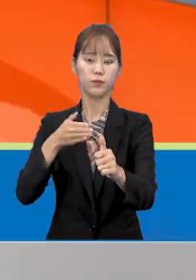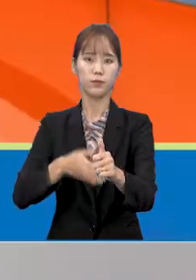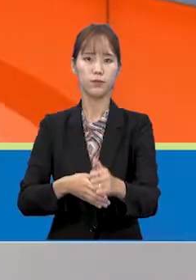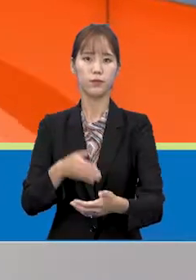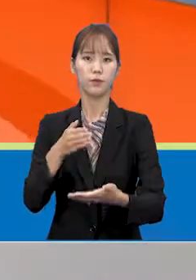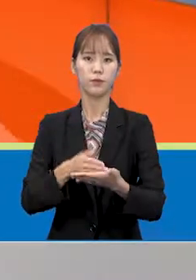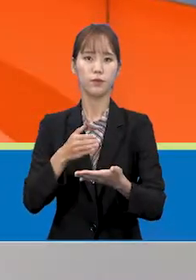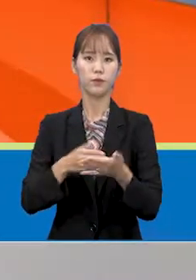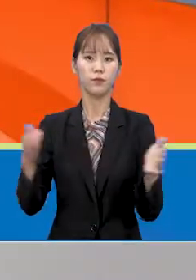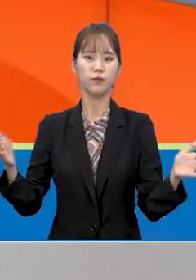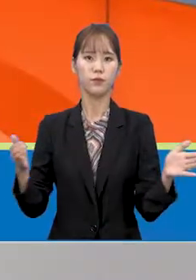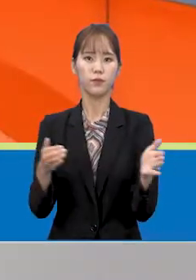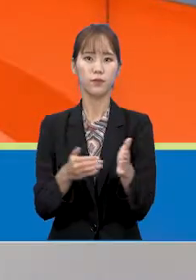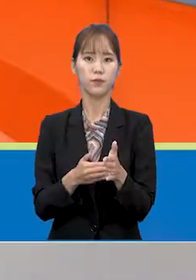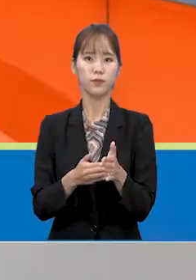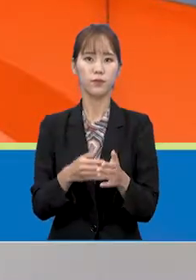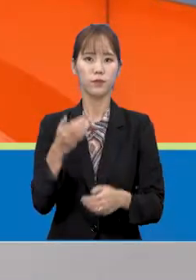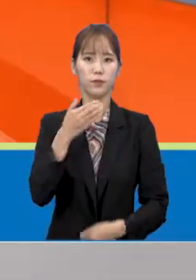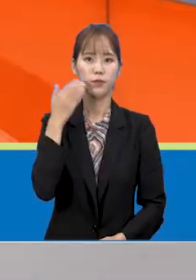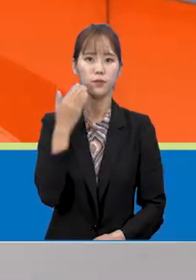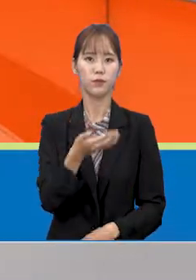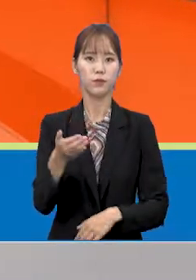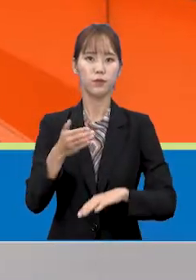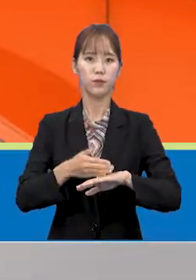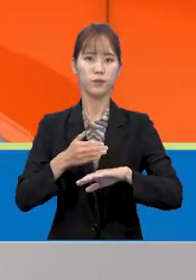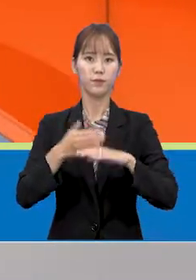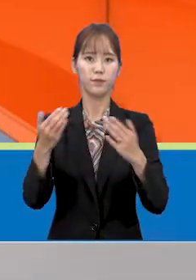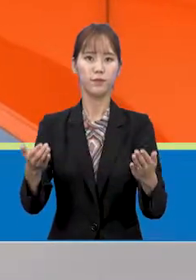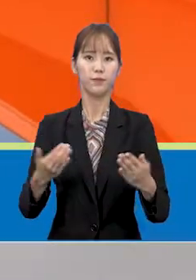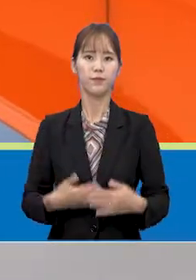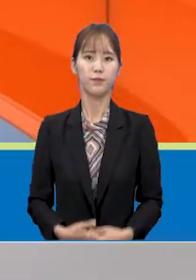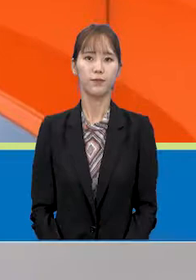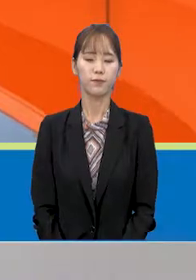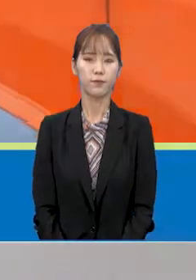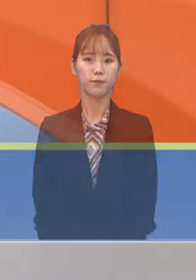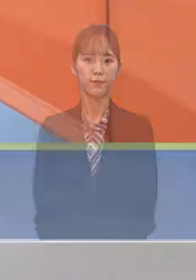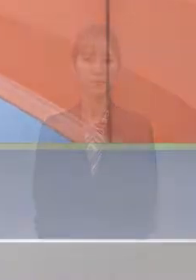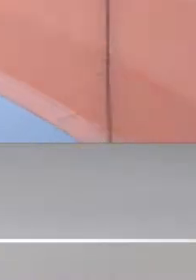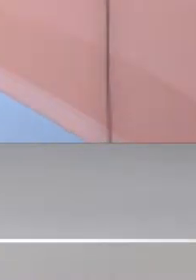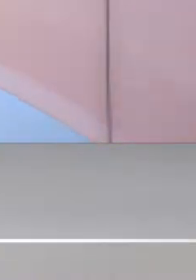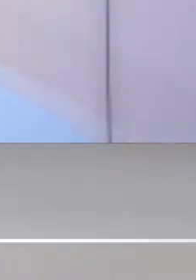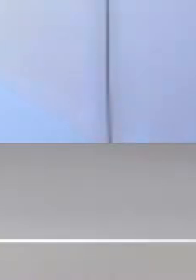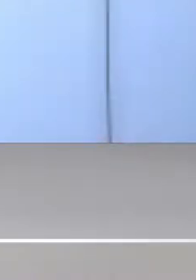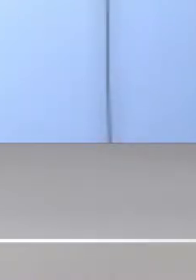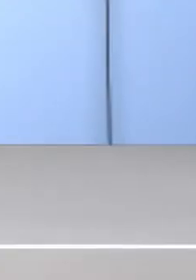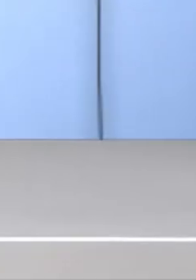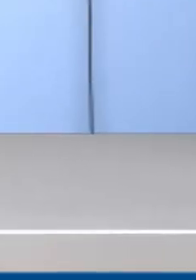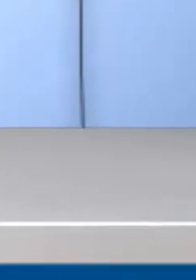이상으로 DBS 주간 뉴스를 마칩니다. 시청해주신 여러분 고맙습니다.